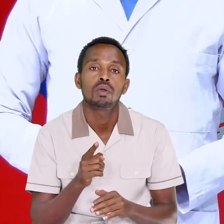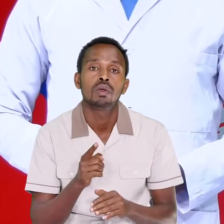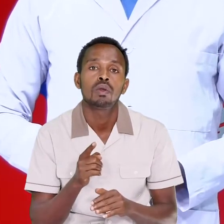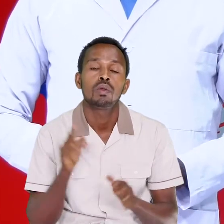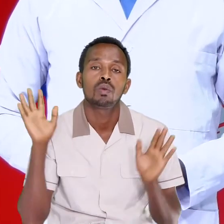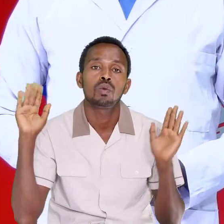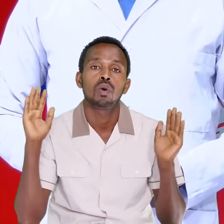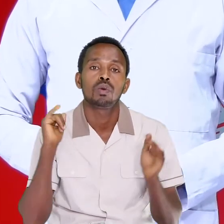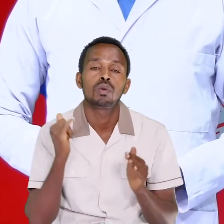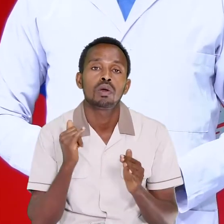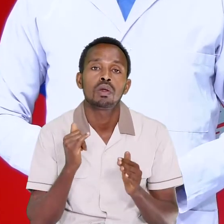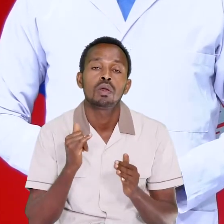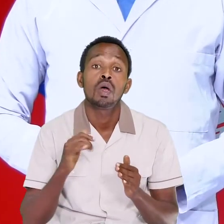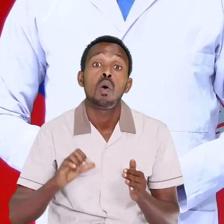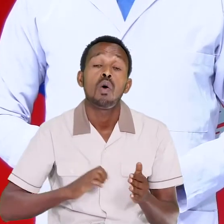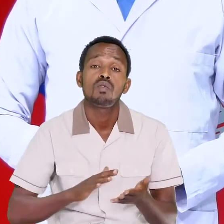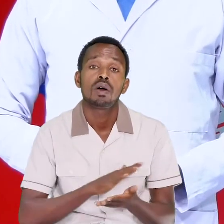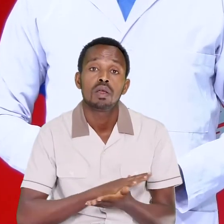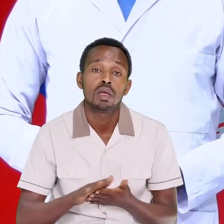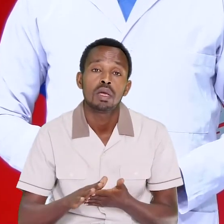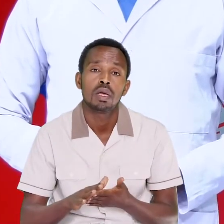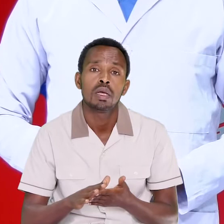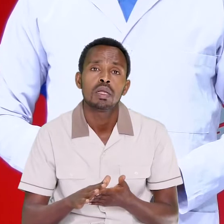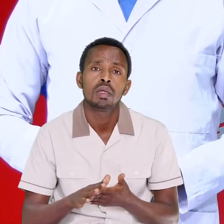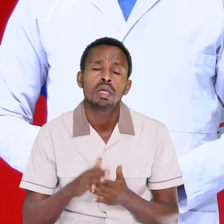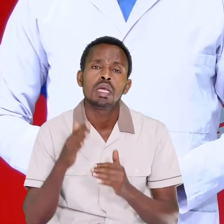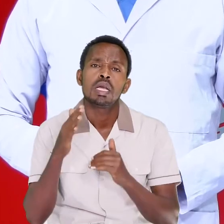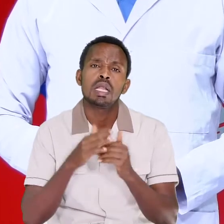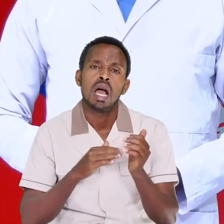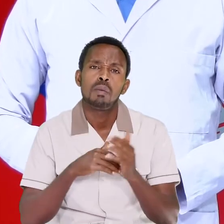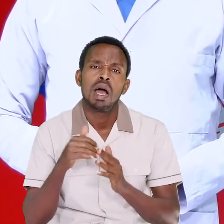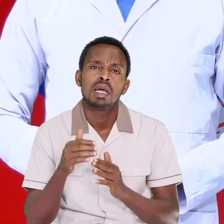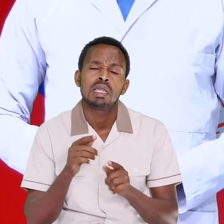joobirri ofaaressuudhaaf dhamaatii adda addaa gochuudhaan